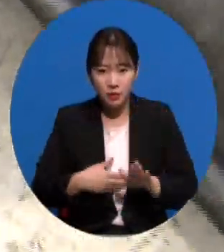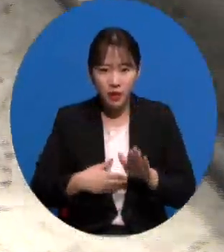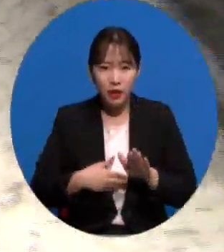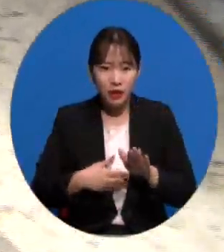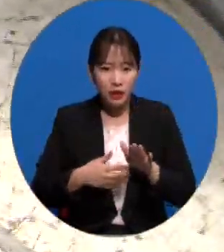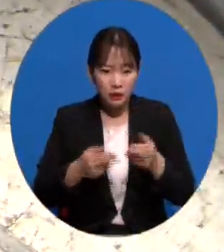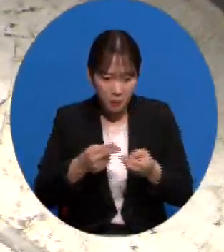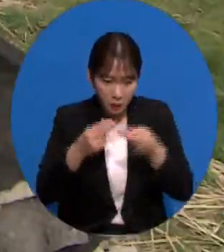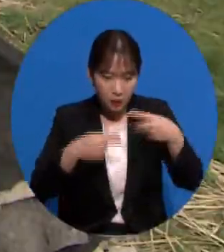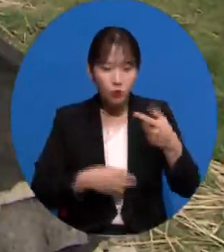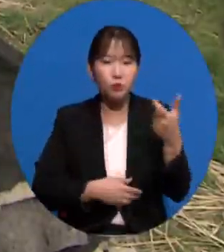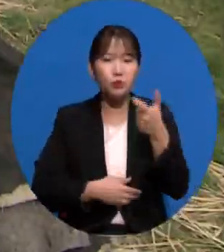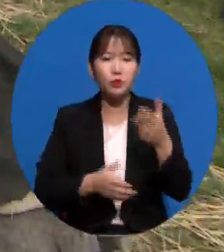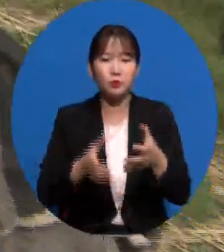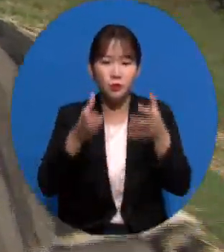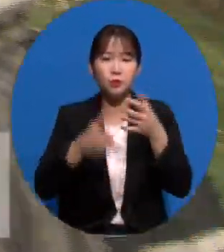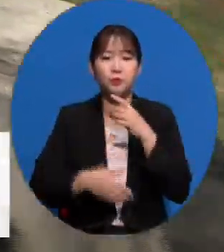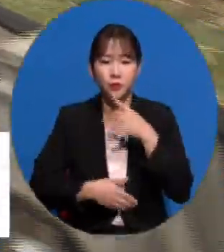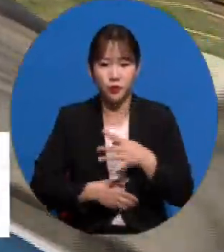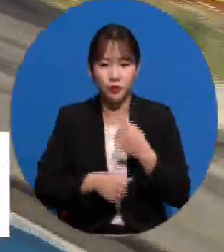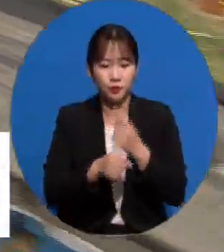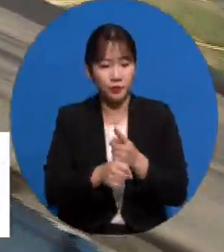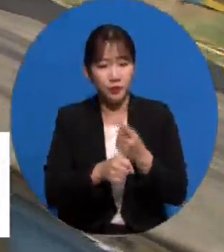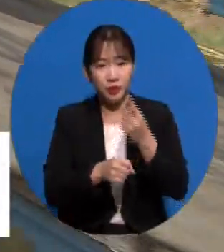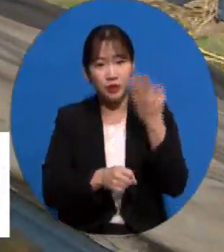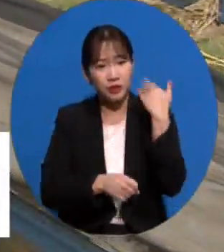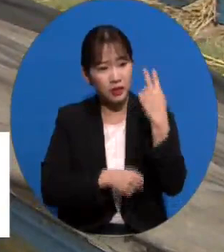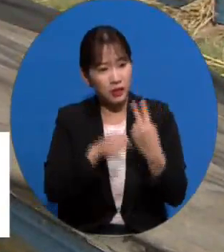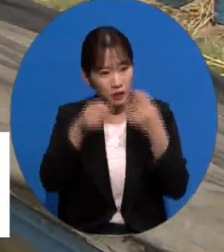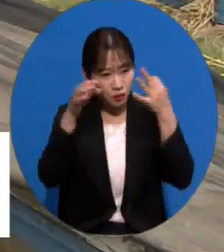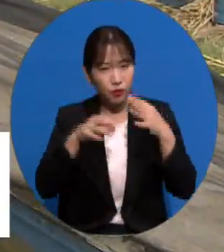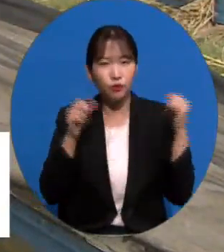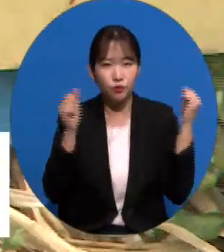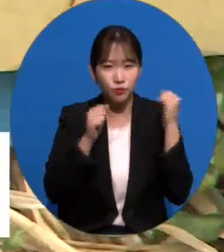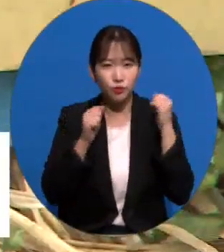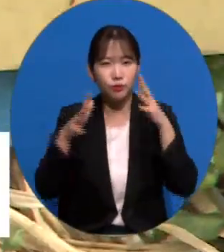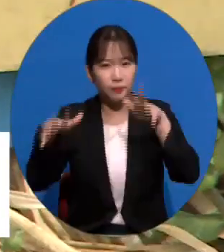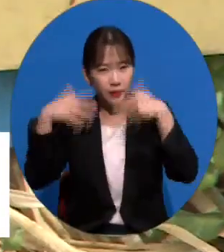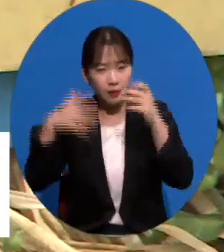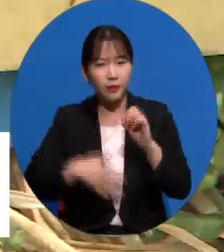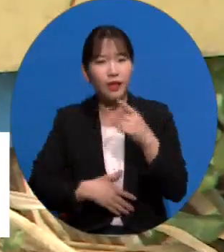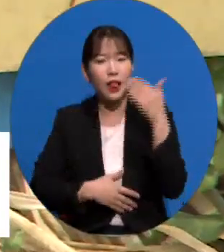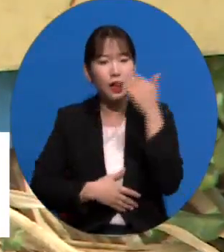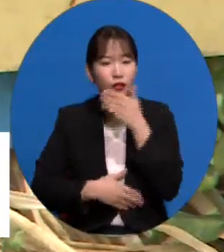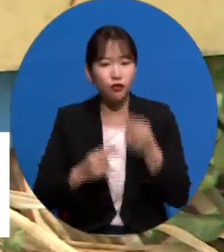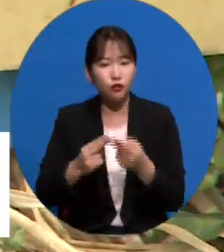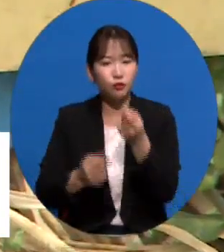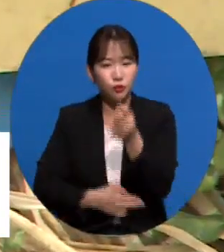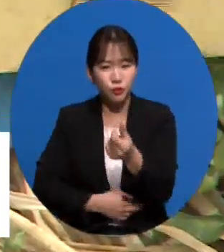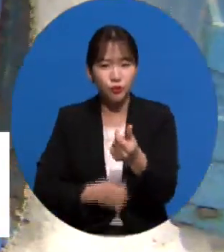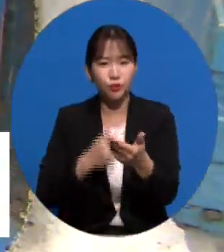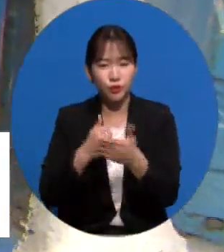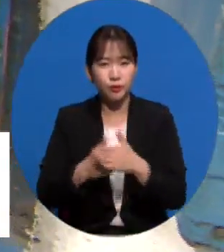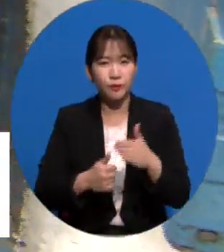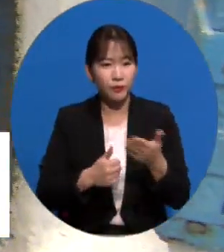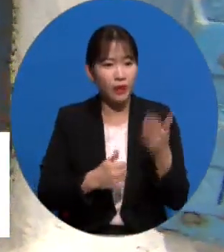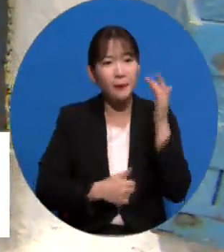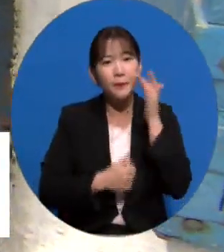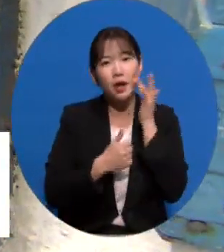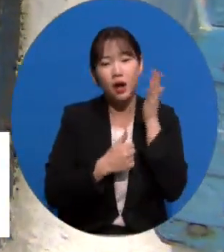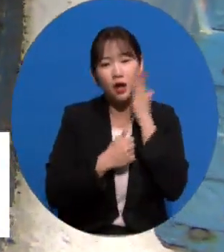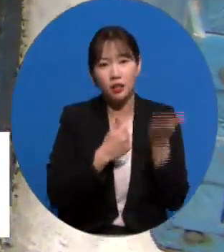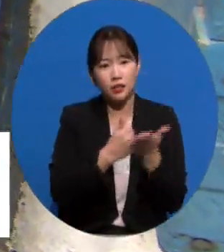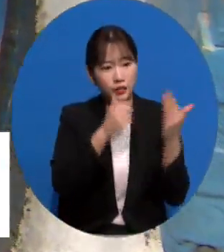60통 남짓. 이미 지난 2년 동안 저온과 비바람 등으로 꿀 흉작을 겪은 상태여서 양봉농가